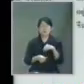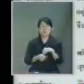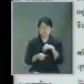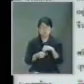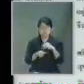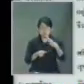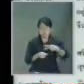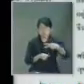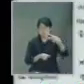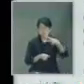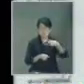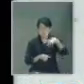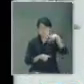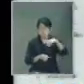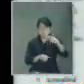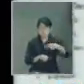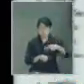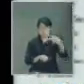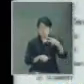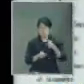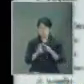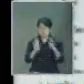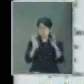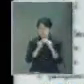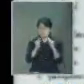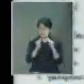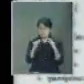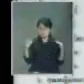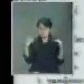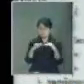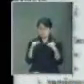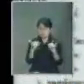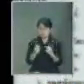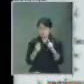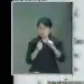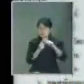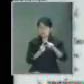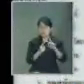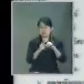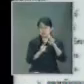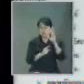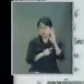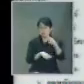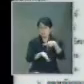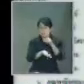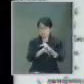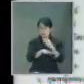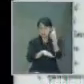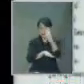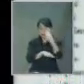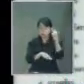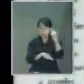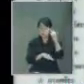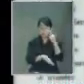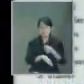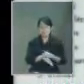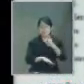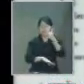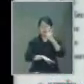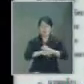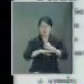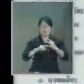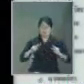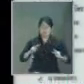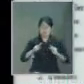2เป็นการประชุมครั้งที่6ใครเป็นประธานครับรัฐมนตรีว่าการ